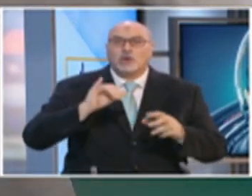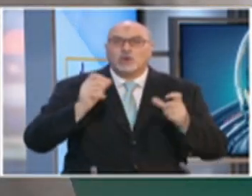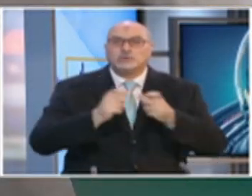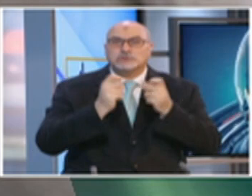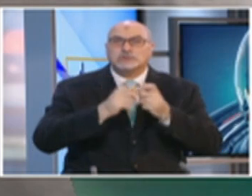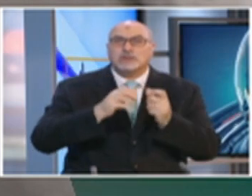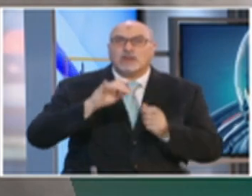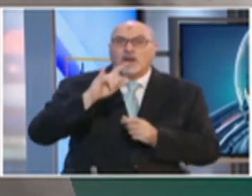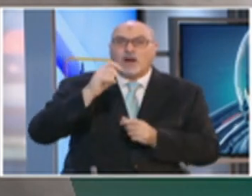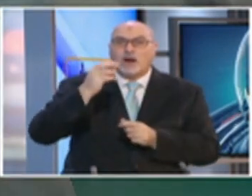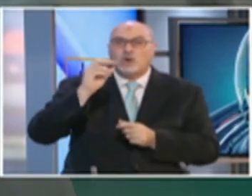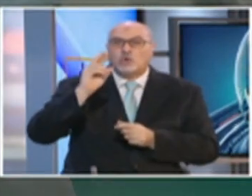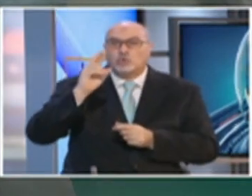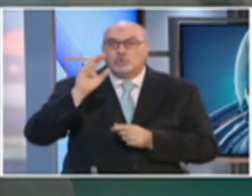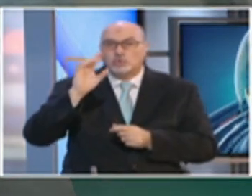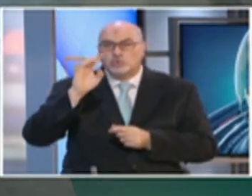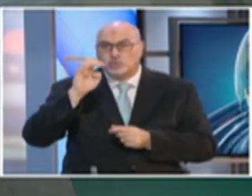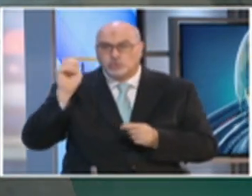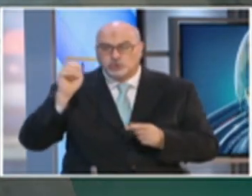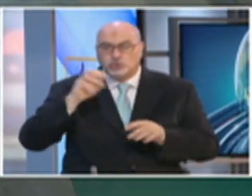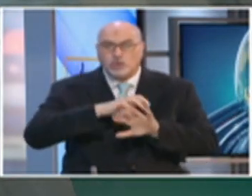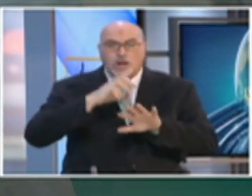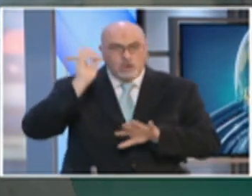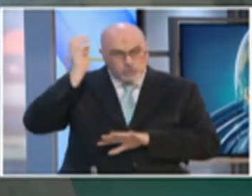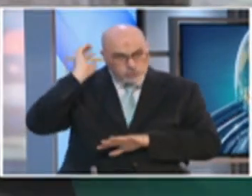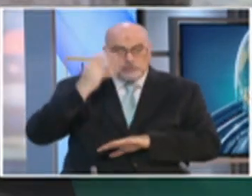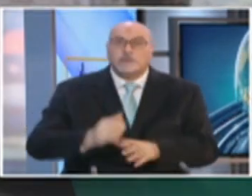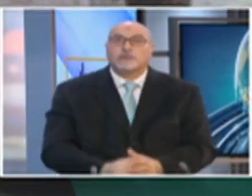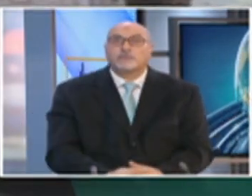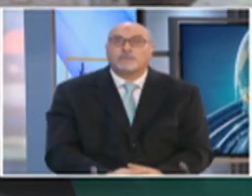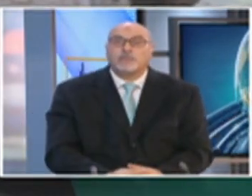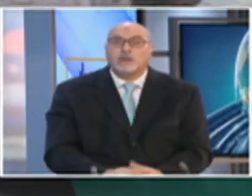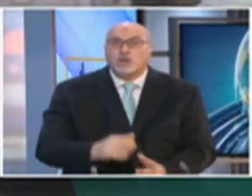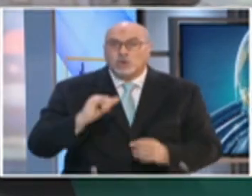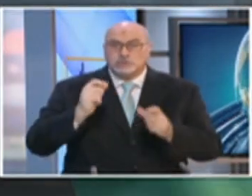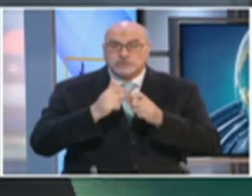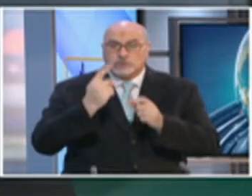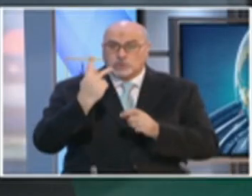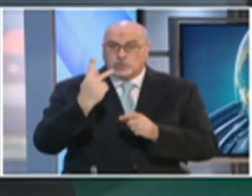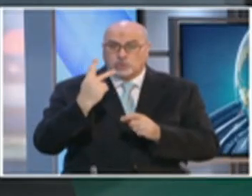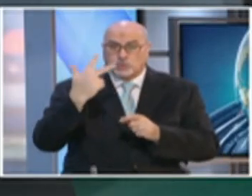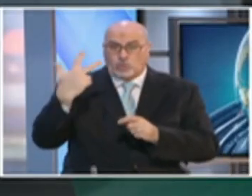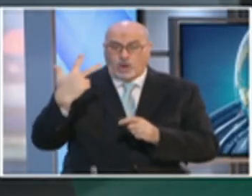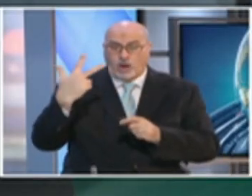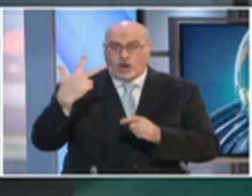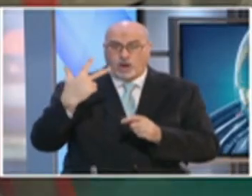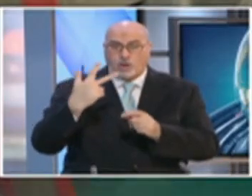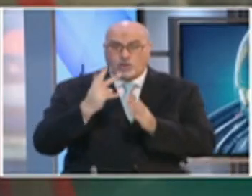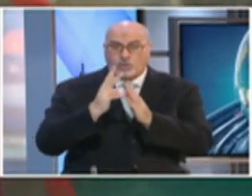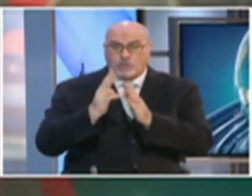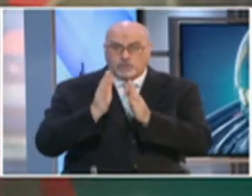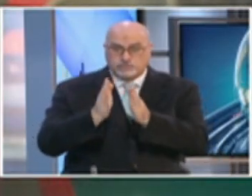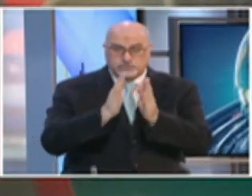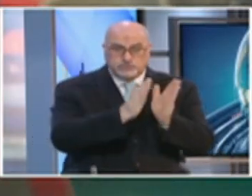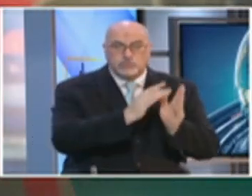الفرعية للحبوب قسنطينة أجروديف. المركب يحوي ثلاثة خطوط إنتاج تسعى إلى توفير منتوج ذي